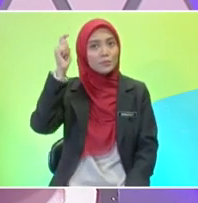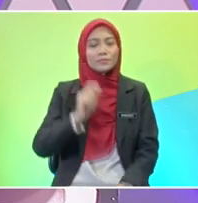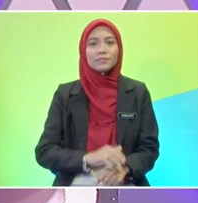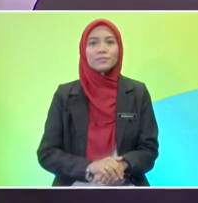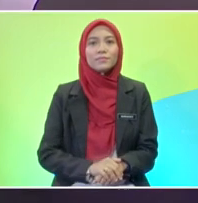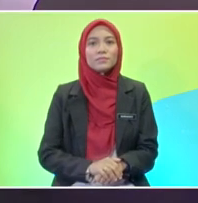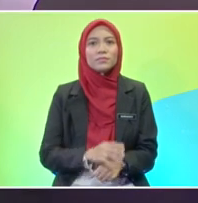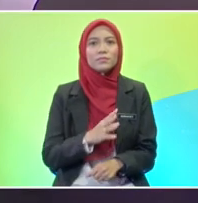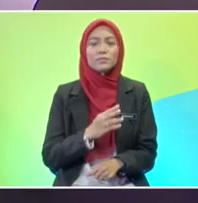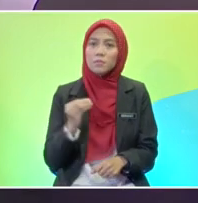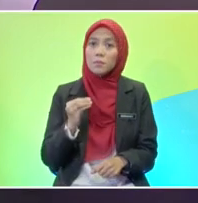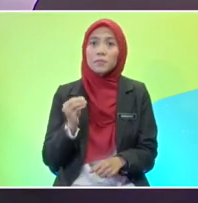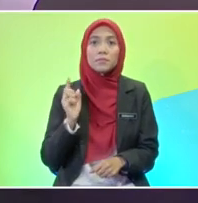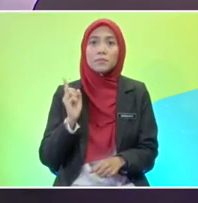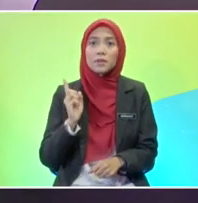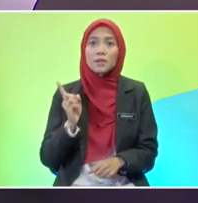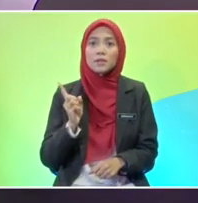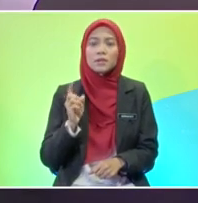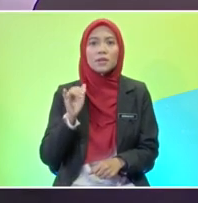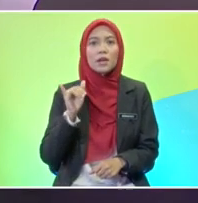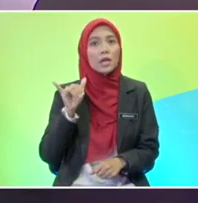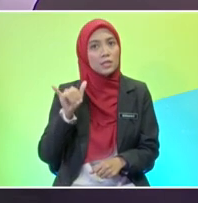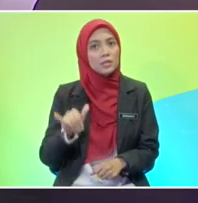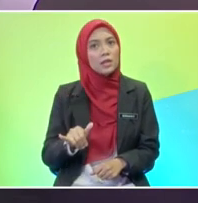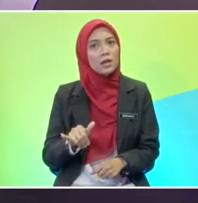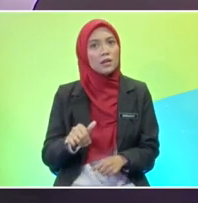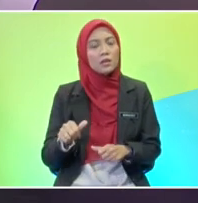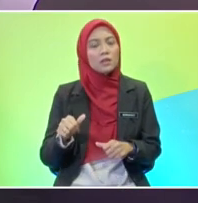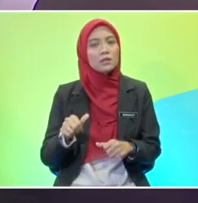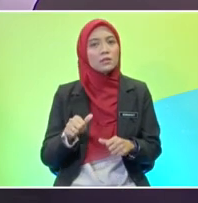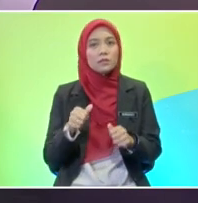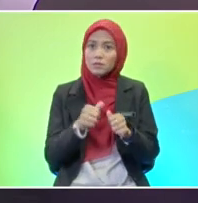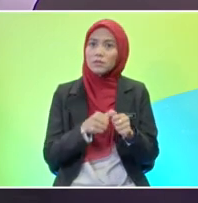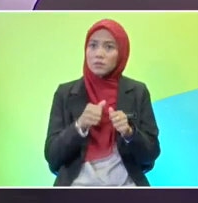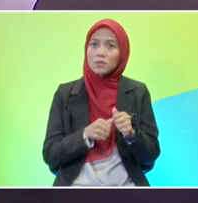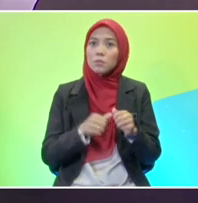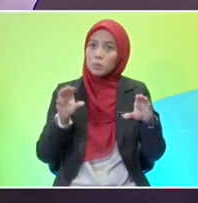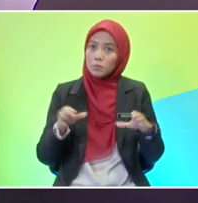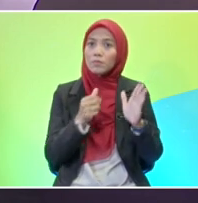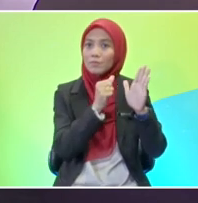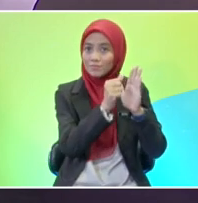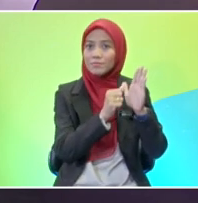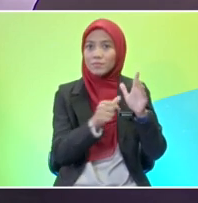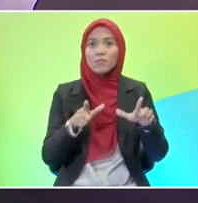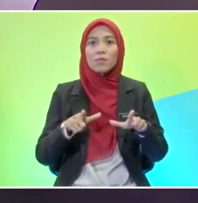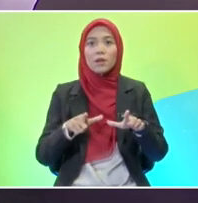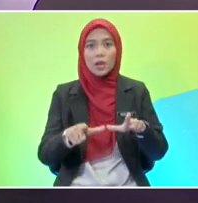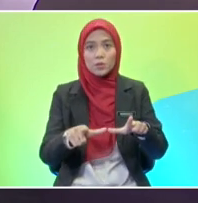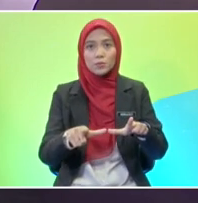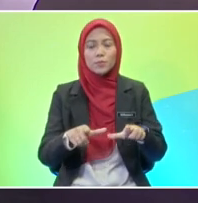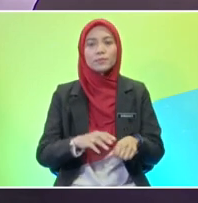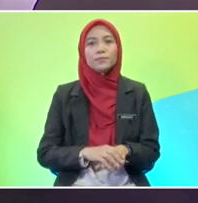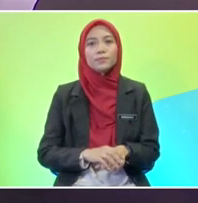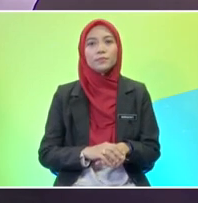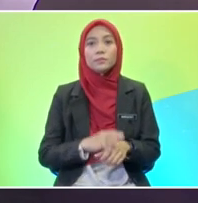mana yang menghasilkan ukiran kayu di ceko kalau kita sebut tentang seni